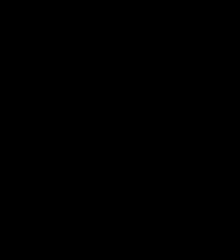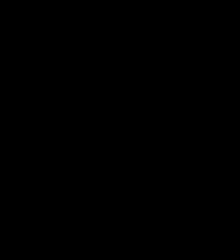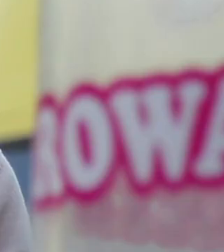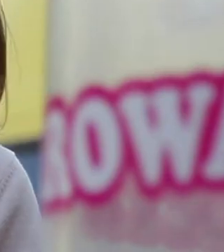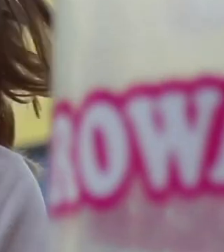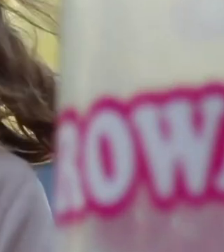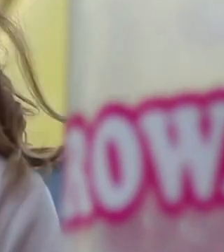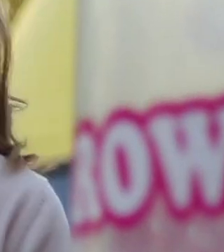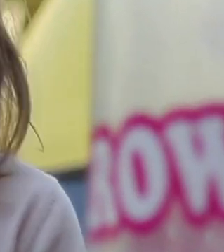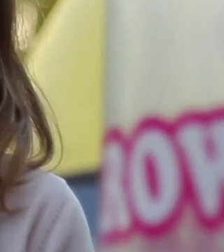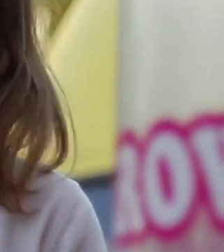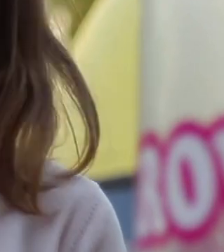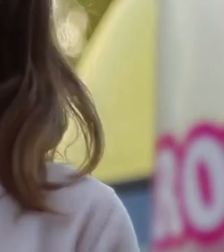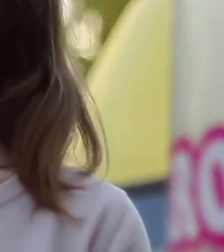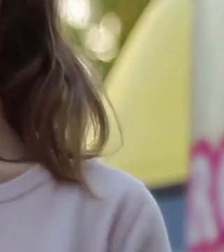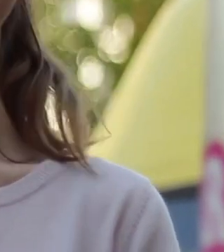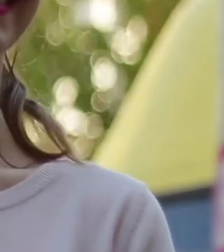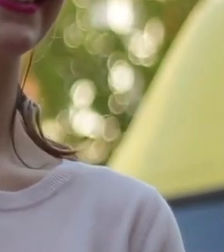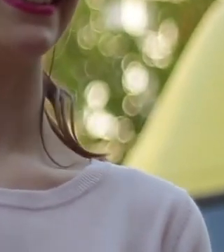Listen.